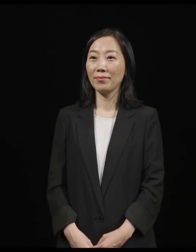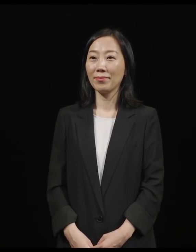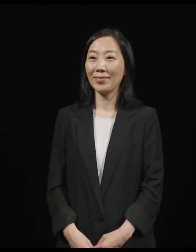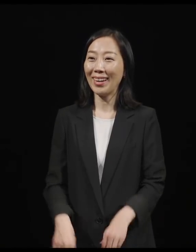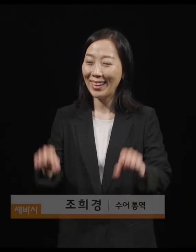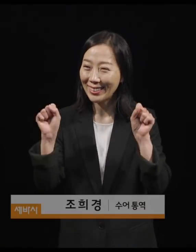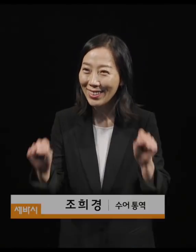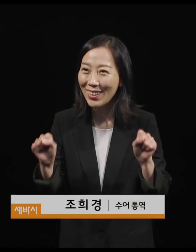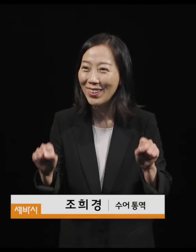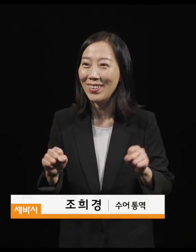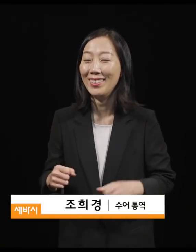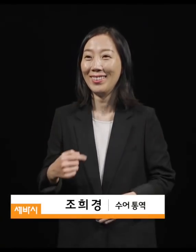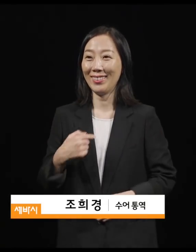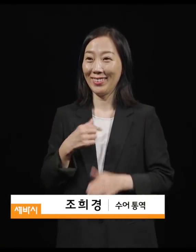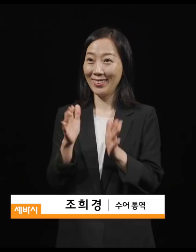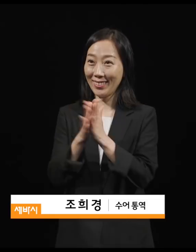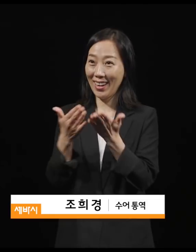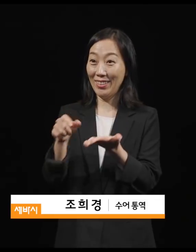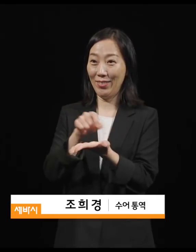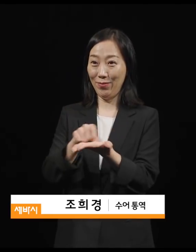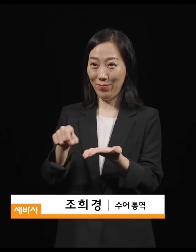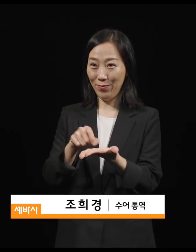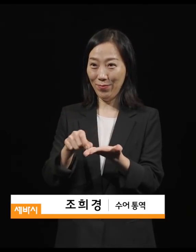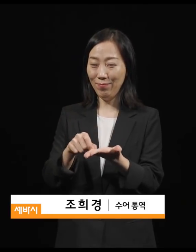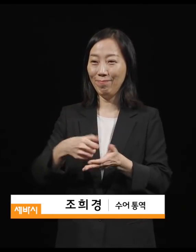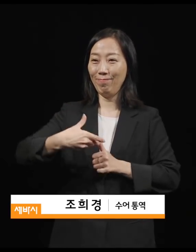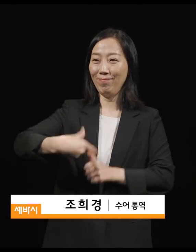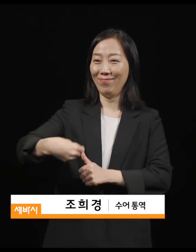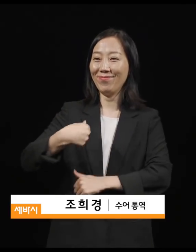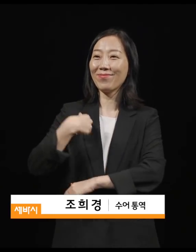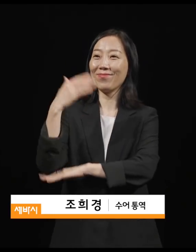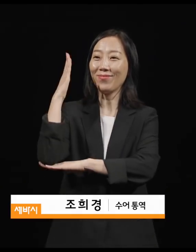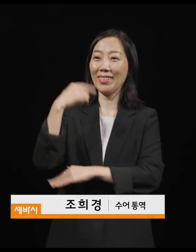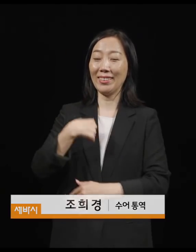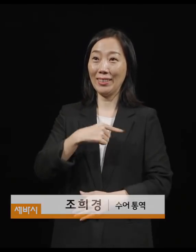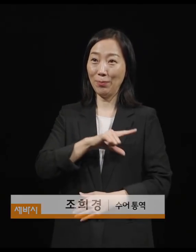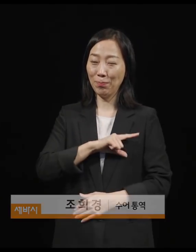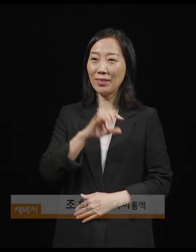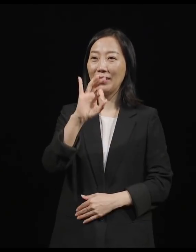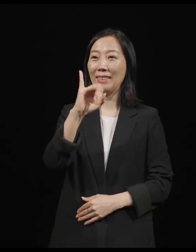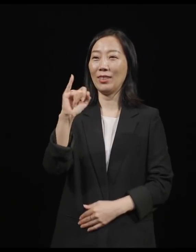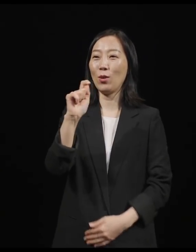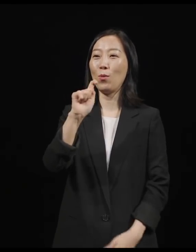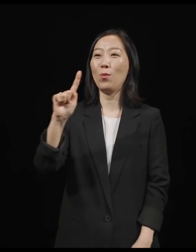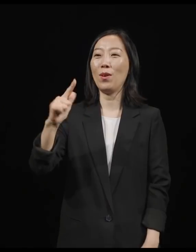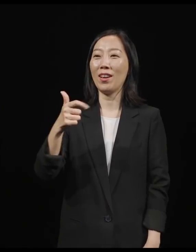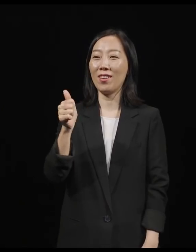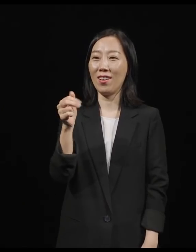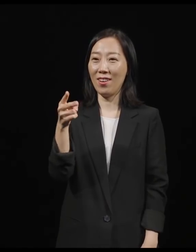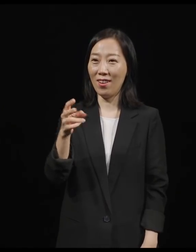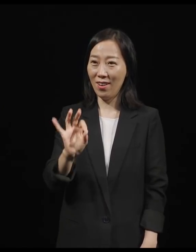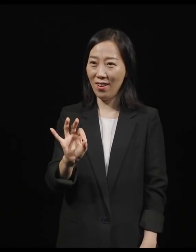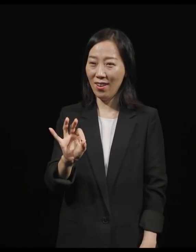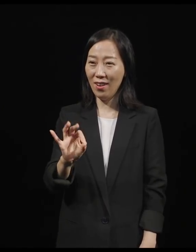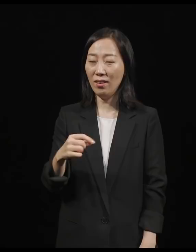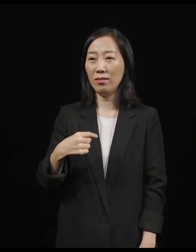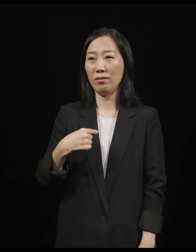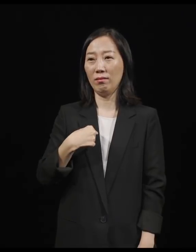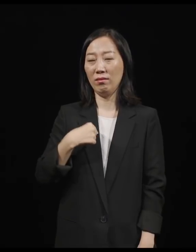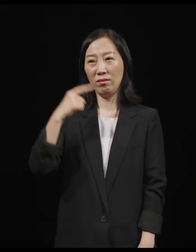네, 안녕하세요. 저는 책을 만들고 강연을 하는 이관형이라고 합니다. 그리고